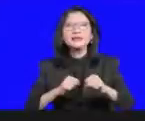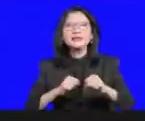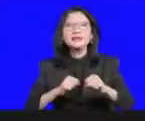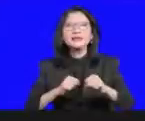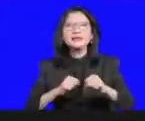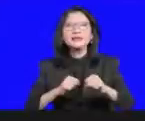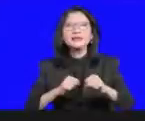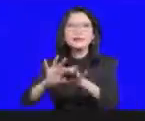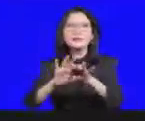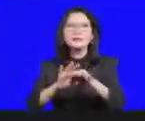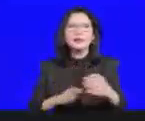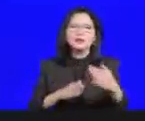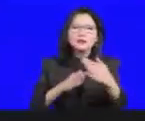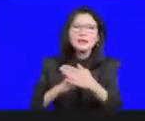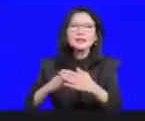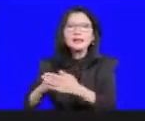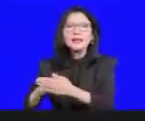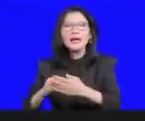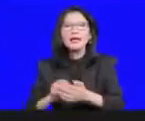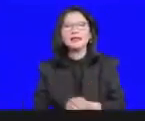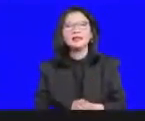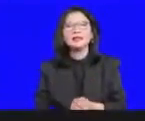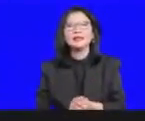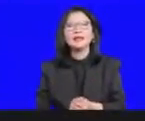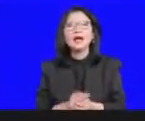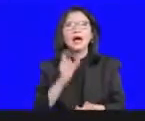menghadapi tantangan-tantangan dan mengantisipasi